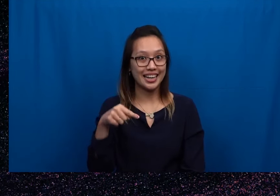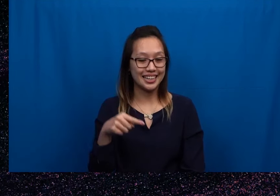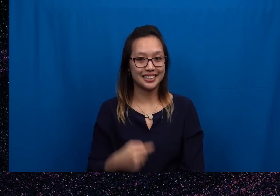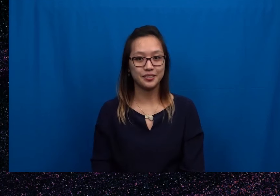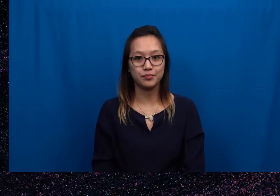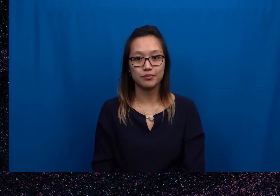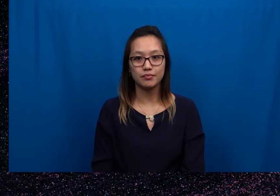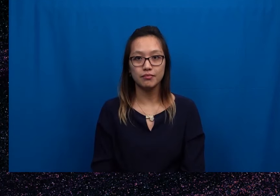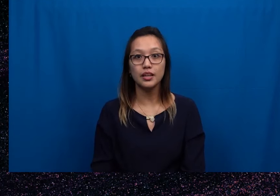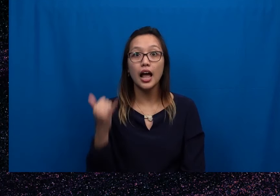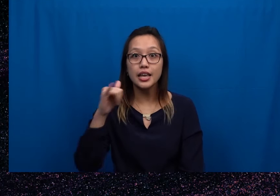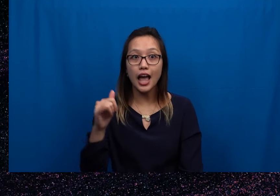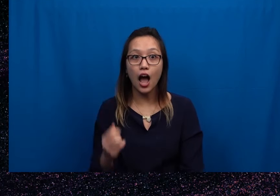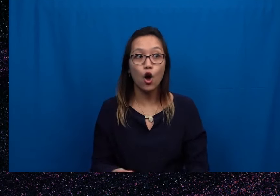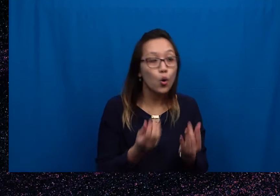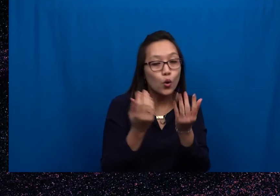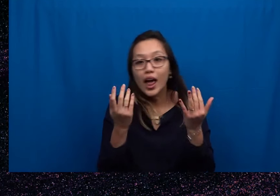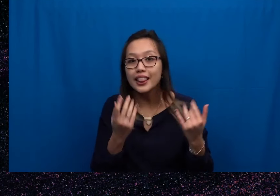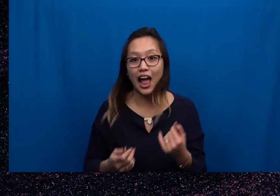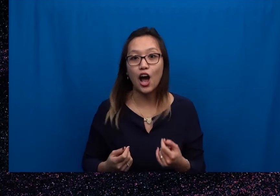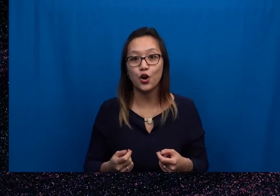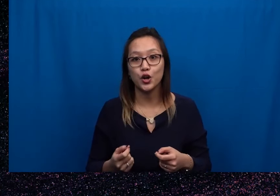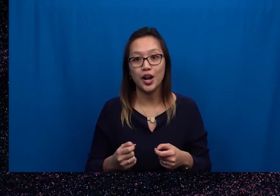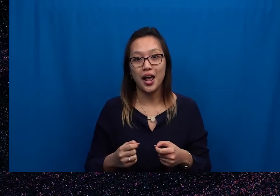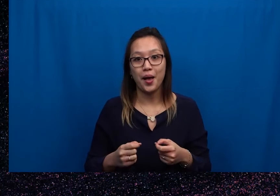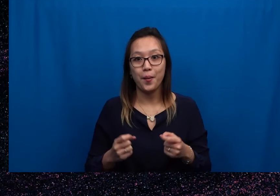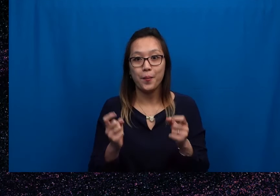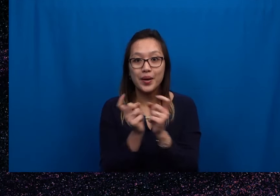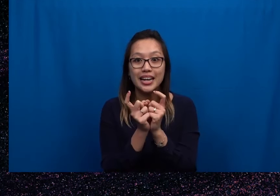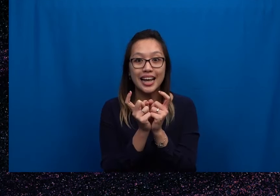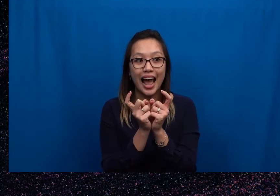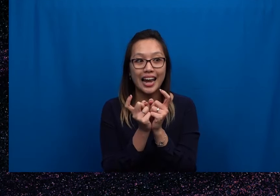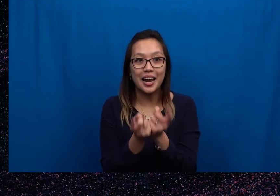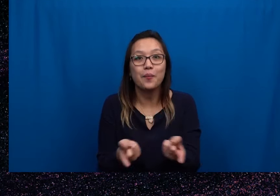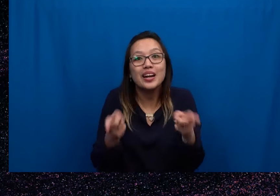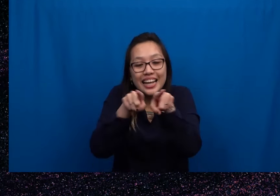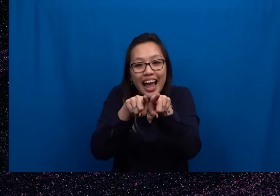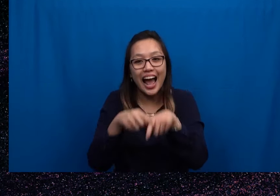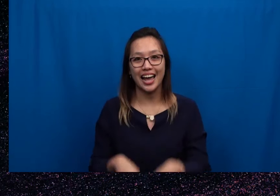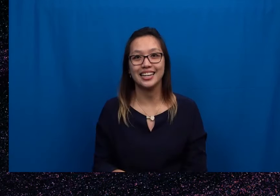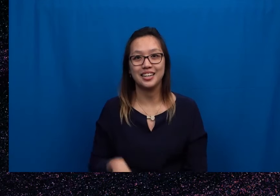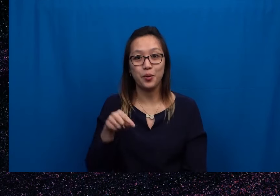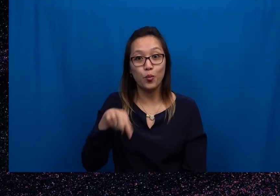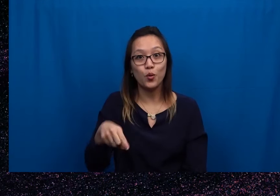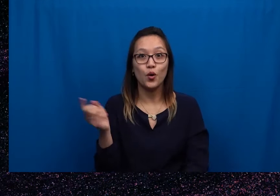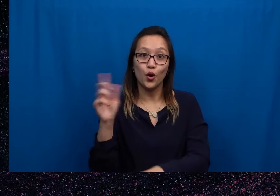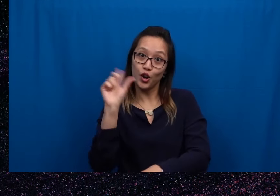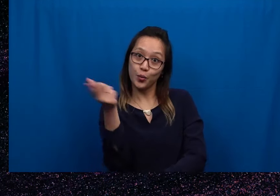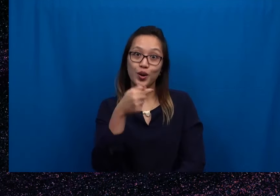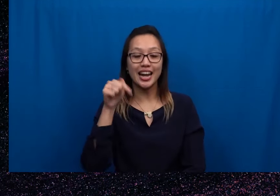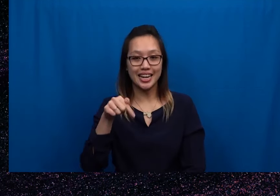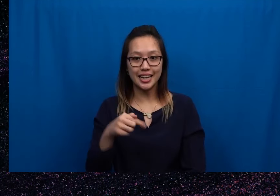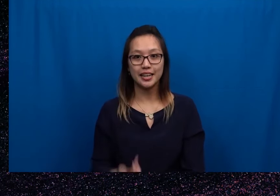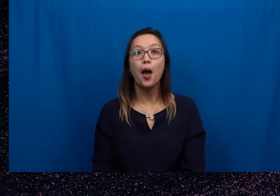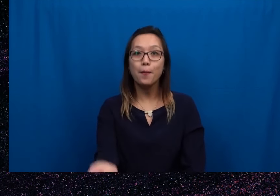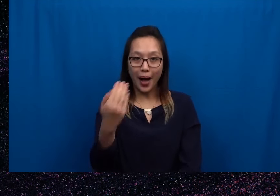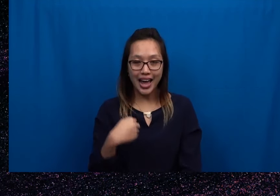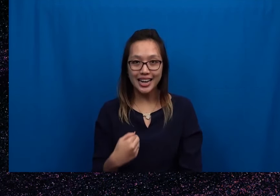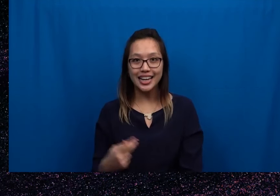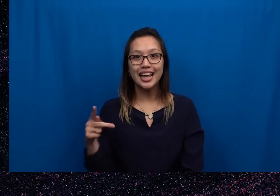tahun pernikahan. Dan juga bagi Anda yang berulang tahun diri Anda sendiri selama bulan Mei ini. Kita akan berdoa bagi